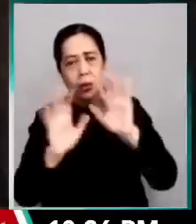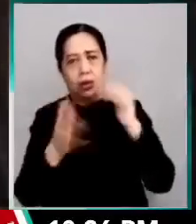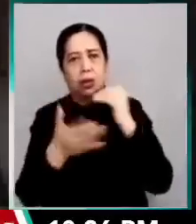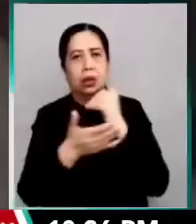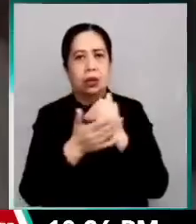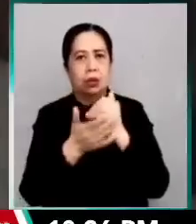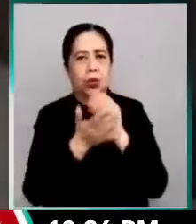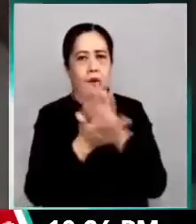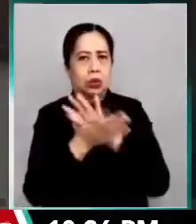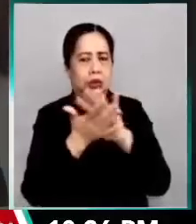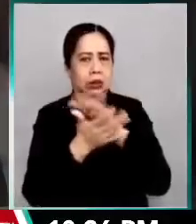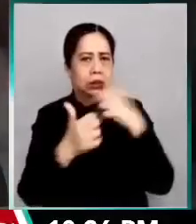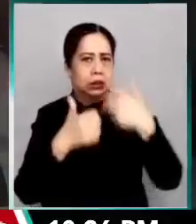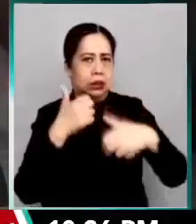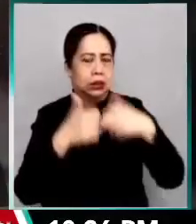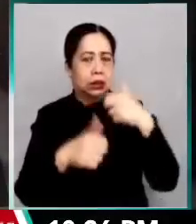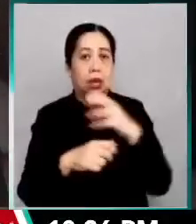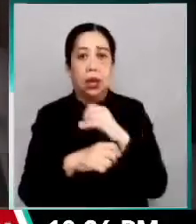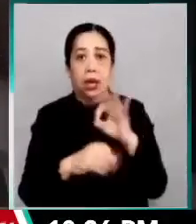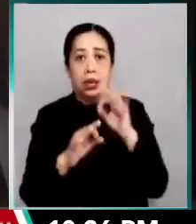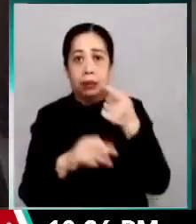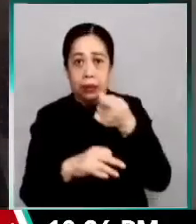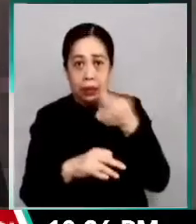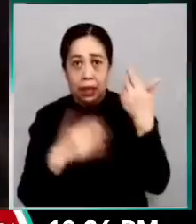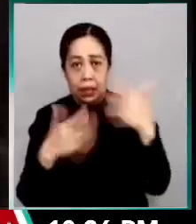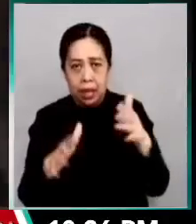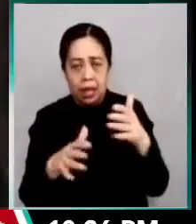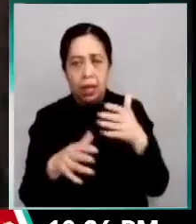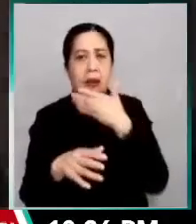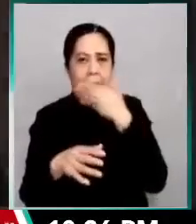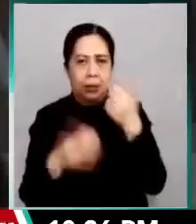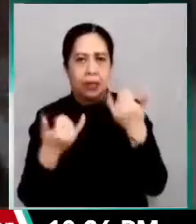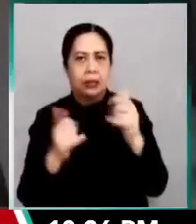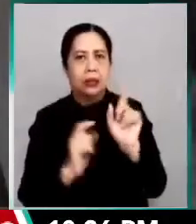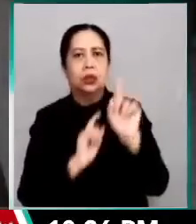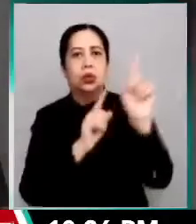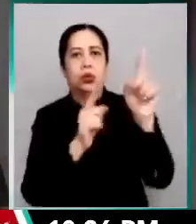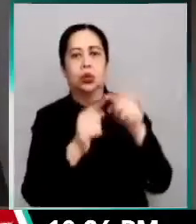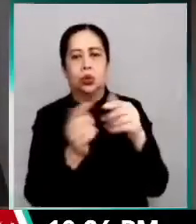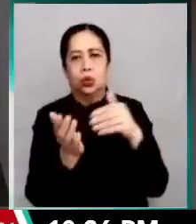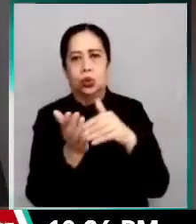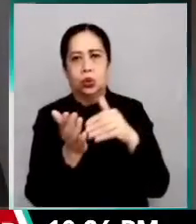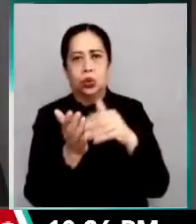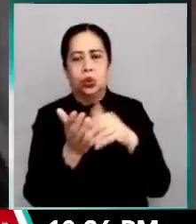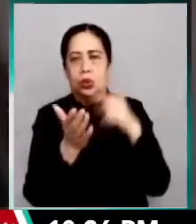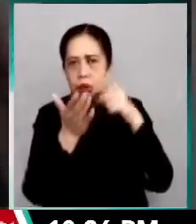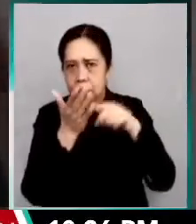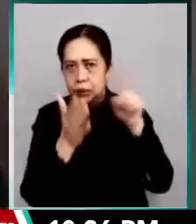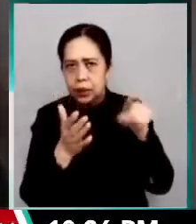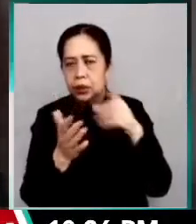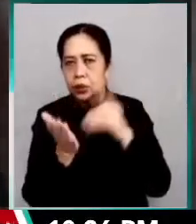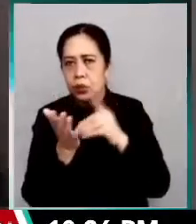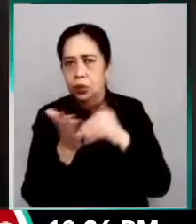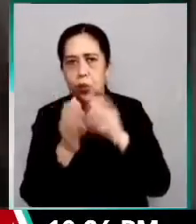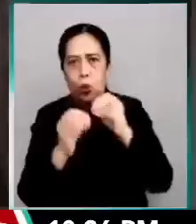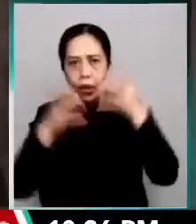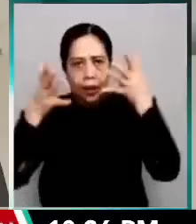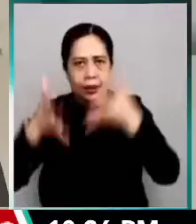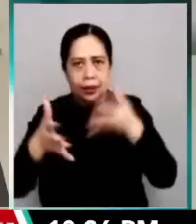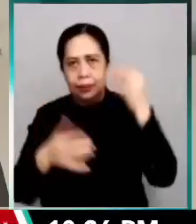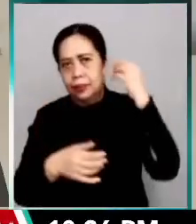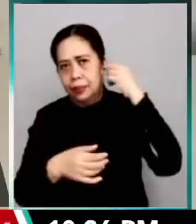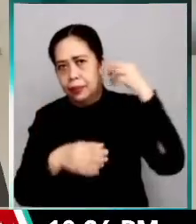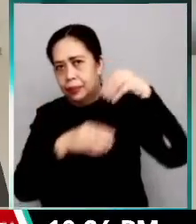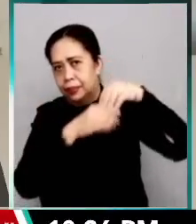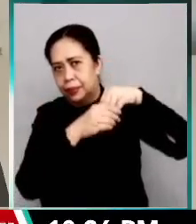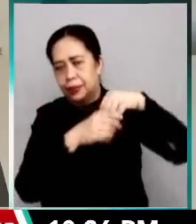komplikasyon. At kahit natanggal na, makakabuting pumunta pa rin sa ospital para masigurong walang naiwan sa loob ng tenga.